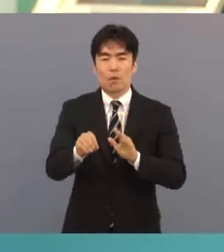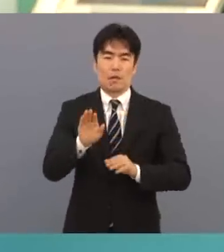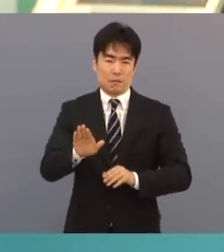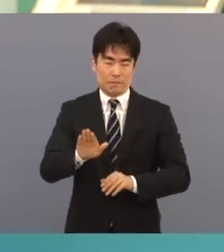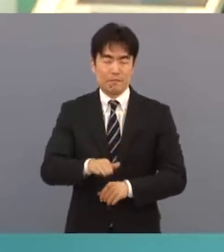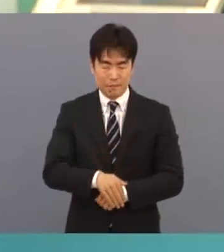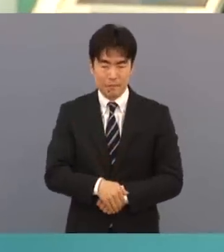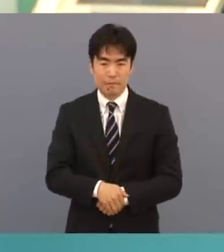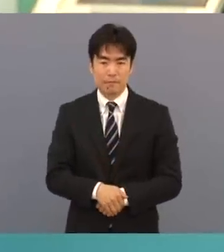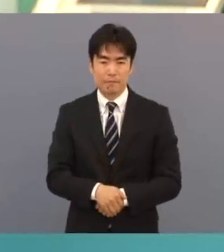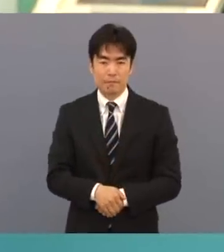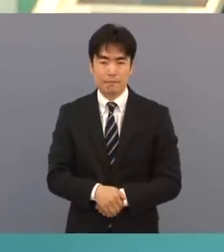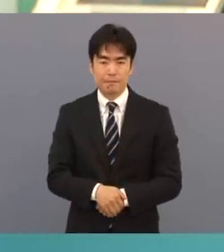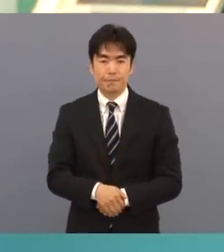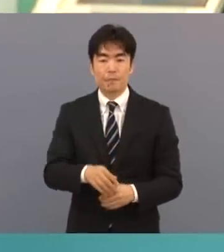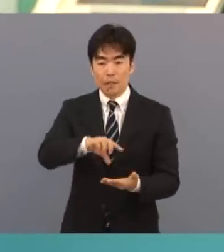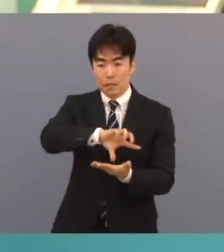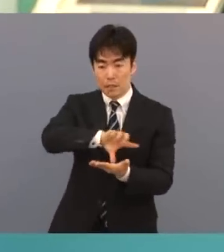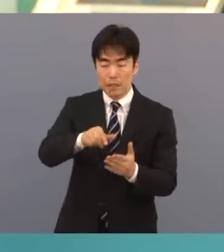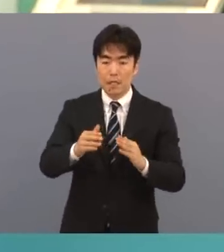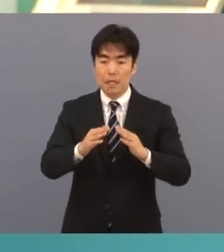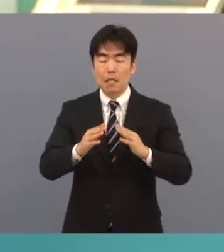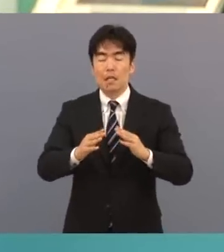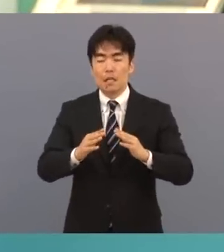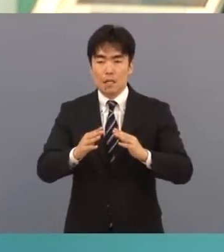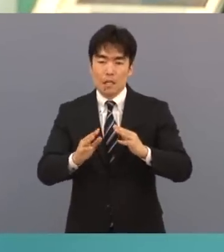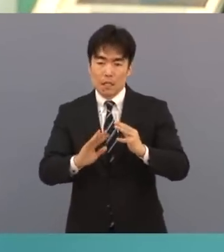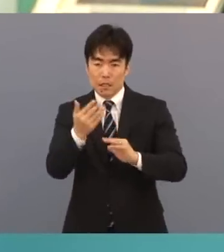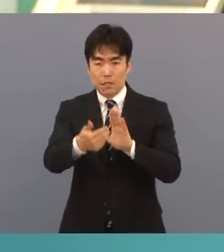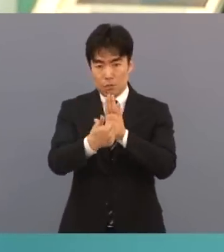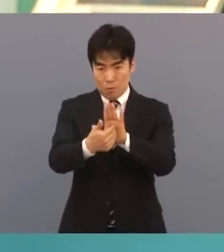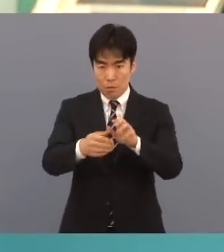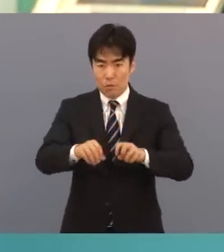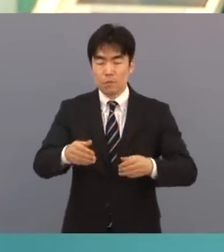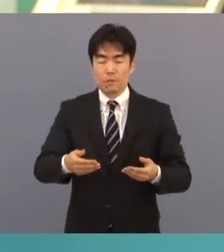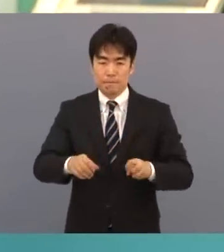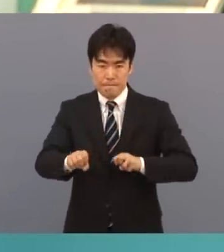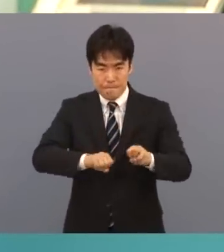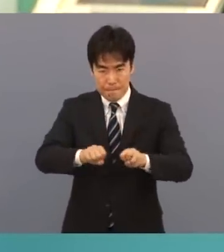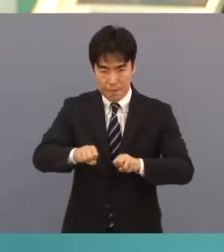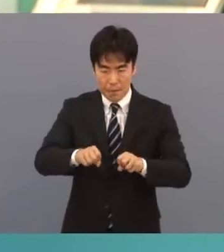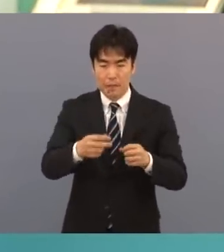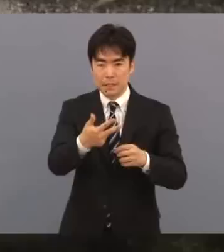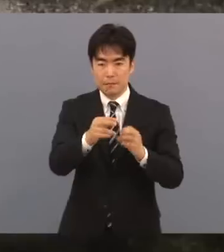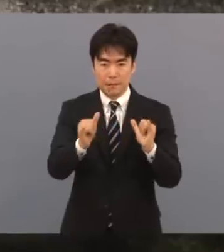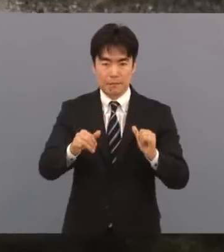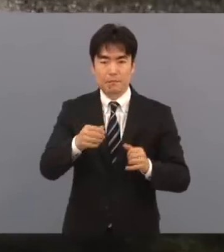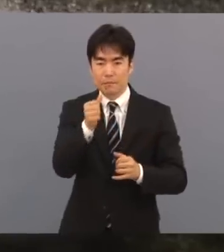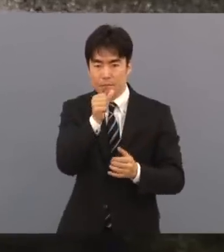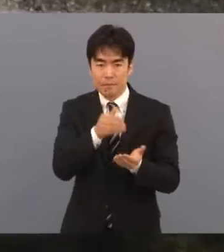ではここで地域で火災予防に取り組む市民の皆さんをご紹介しましょう。